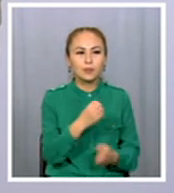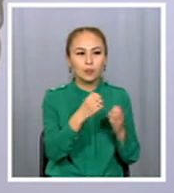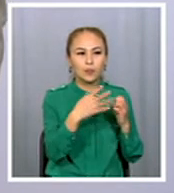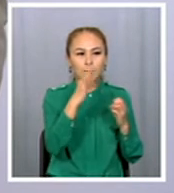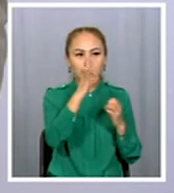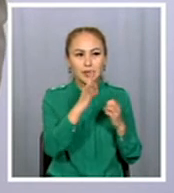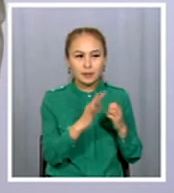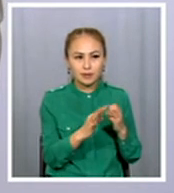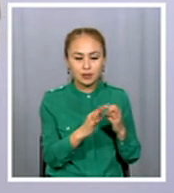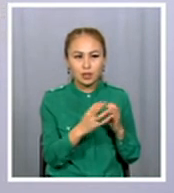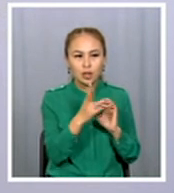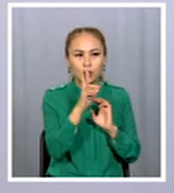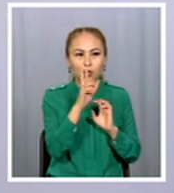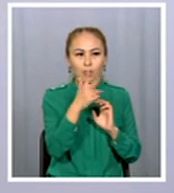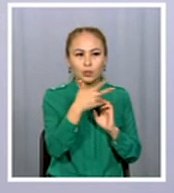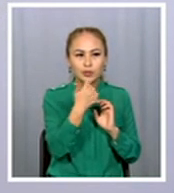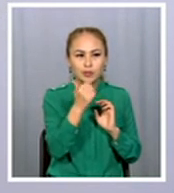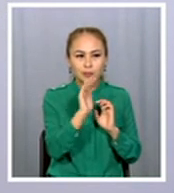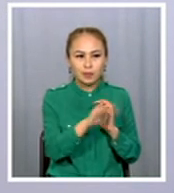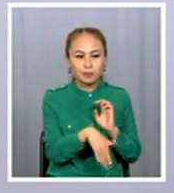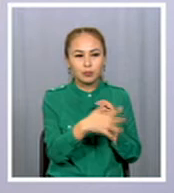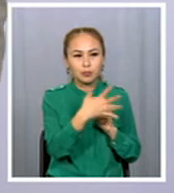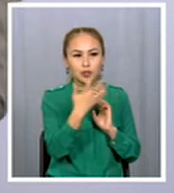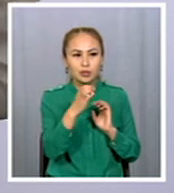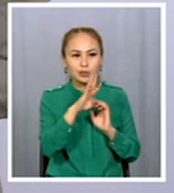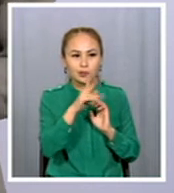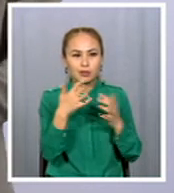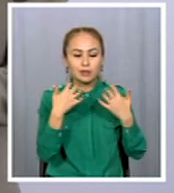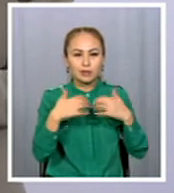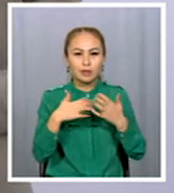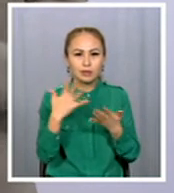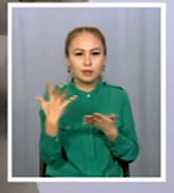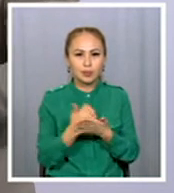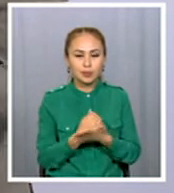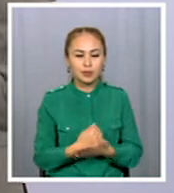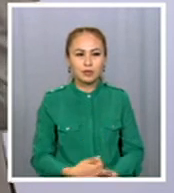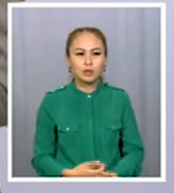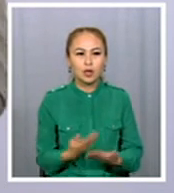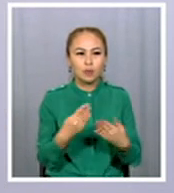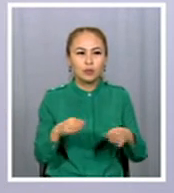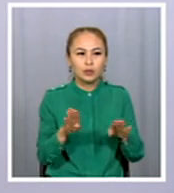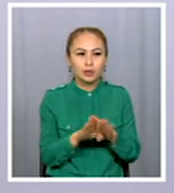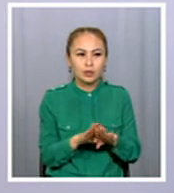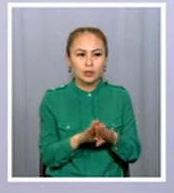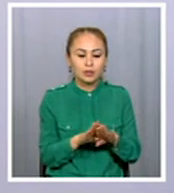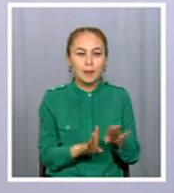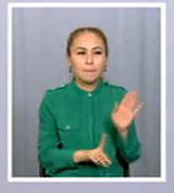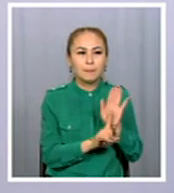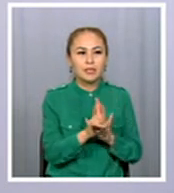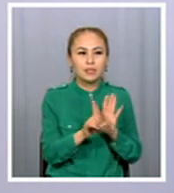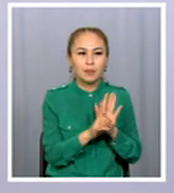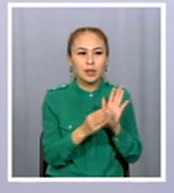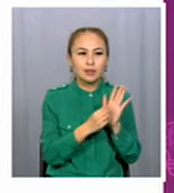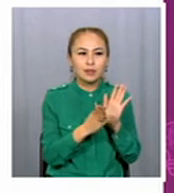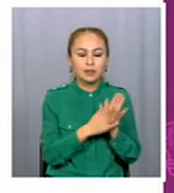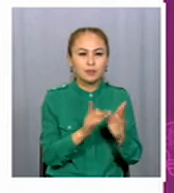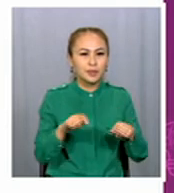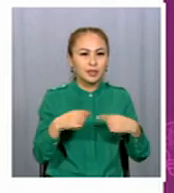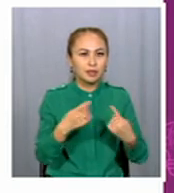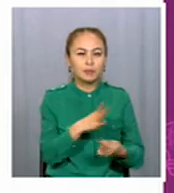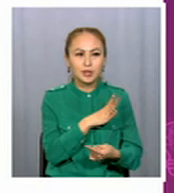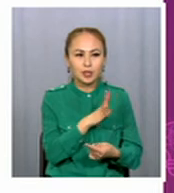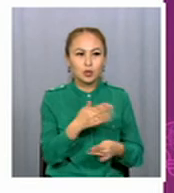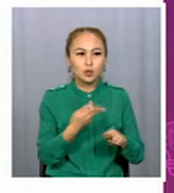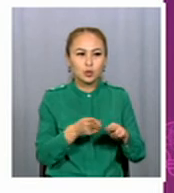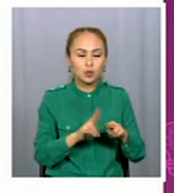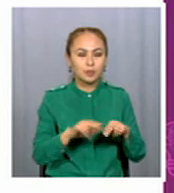15%-ті 31500-ге тең санды табыңыз. Бұнда да балалар, бастапқы саны берілмеген, бірақ сол